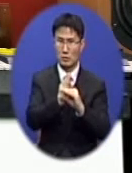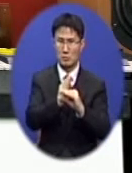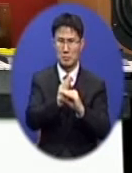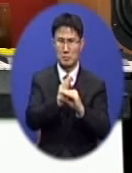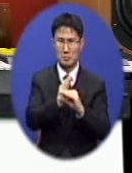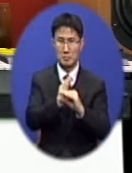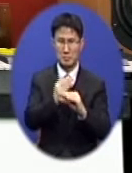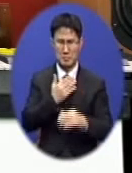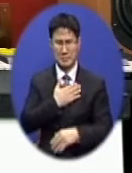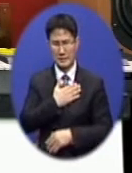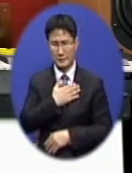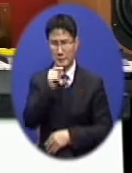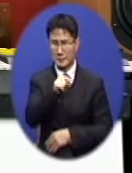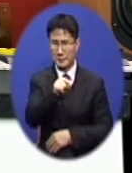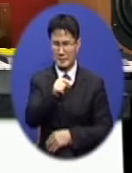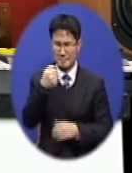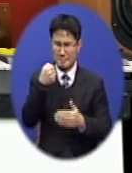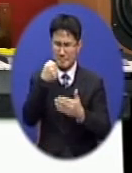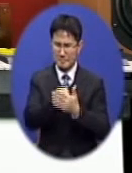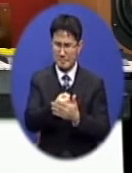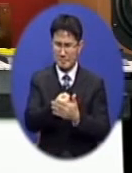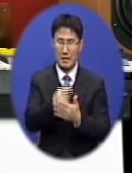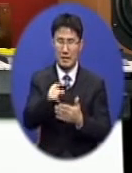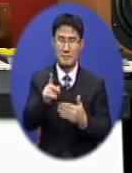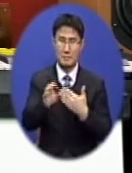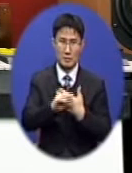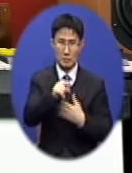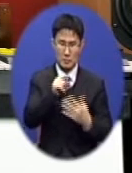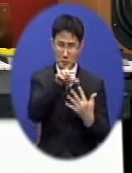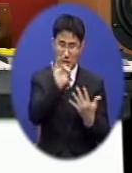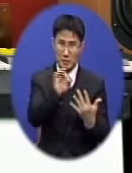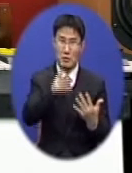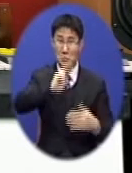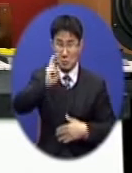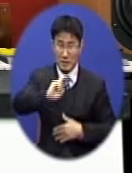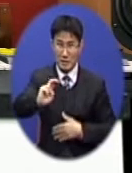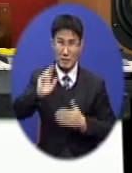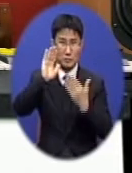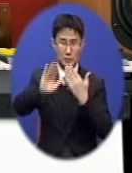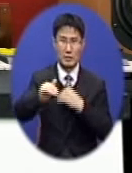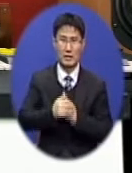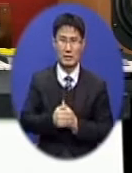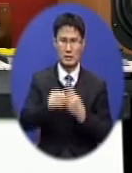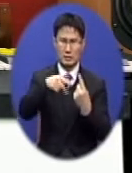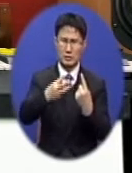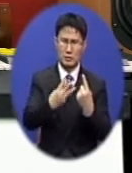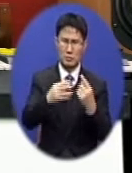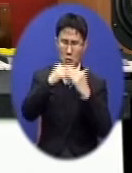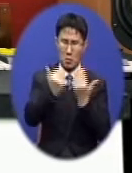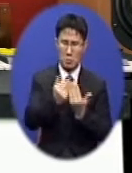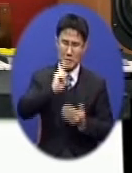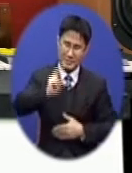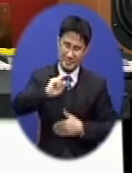본인이 나 이 노래를 잘 부른다 해서 그 노래를 부르시고 어떤 곡을 선택해서 부르시고 1절을 다 부르시고